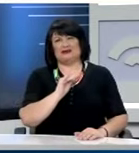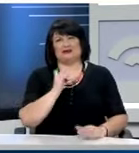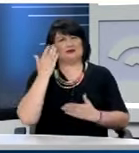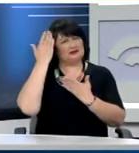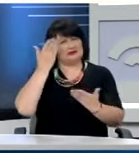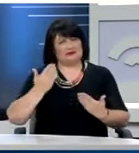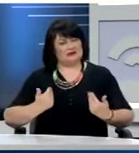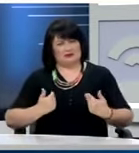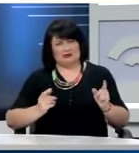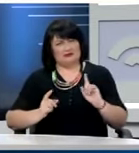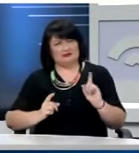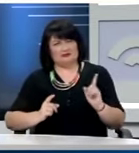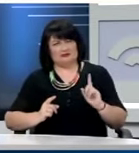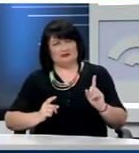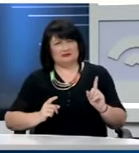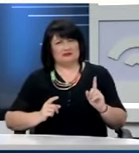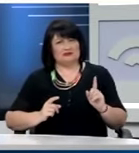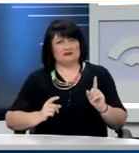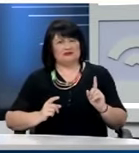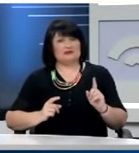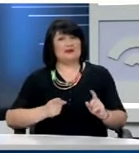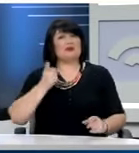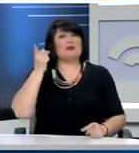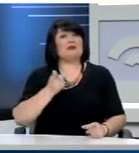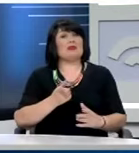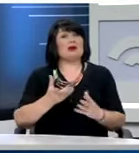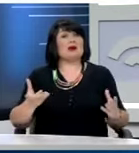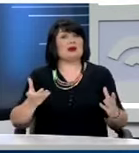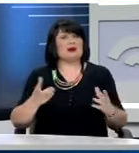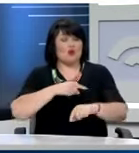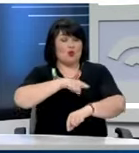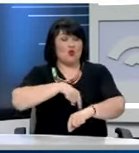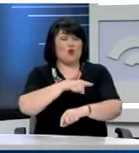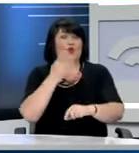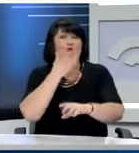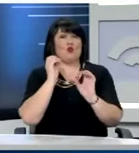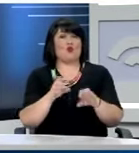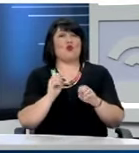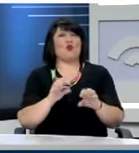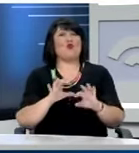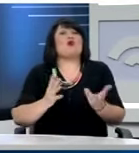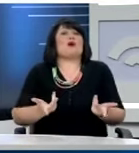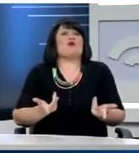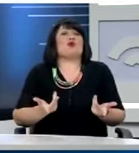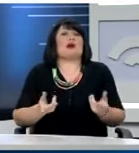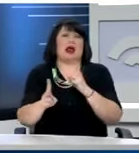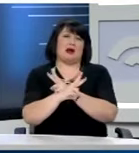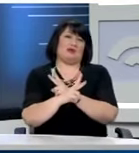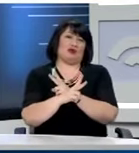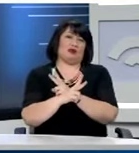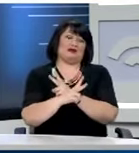Ένα πολύ μεγάλο μέρος των διδακτικών ωρών να καλύπτεται από